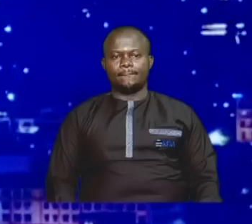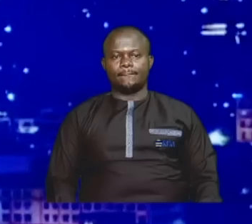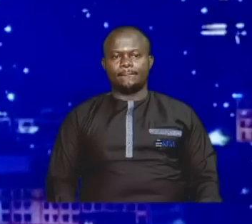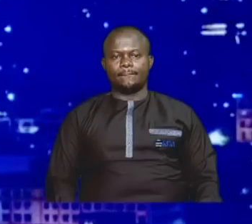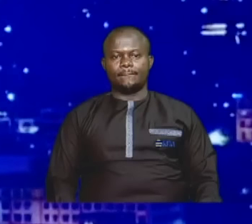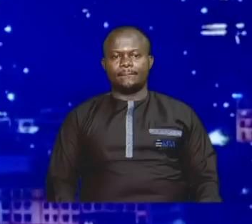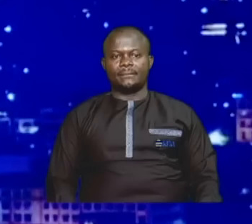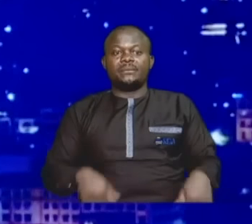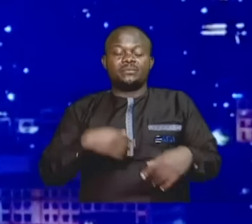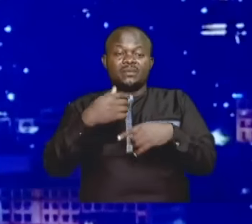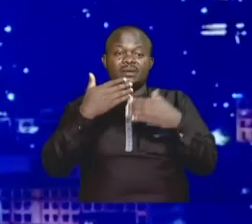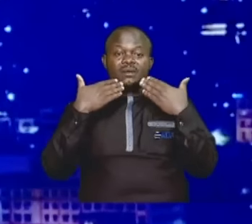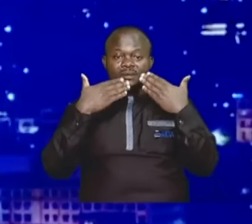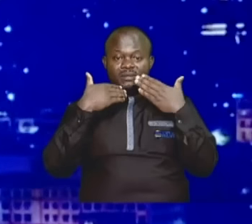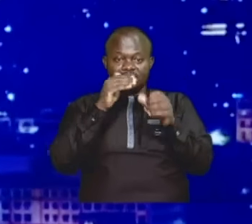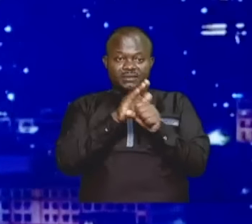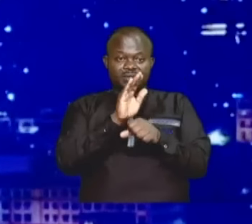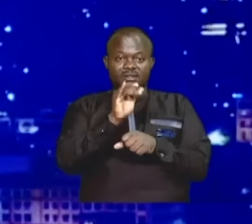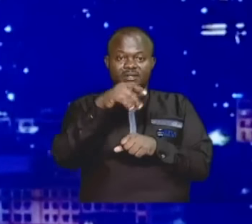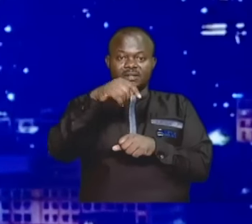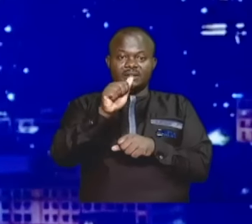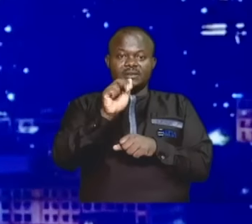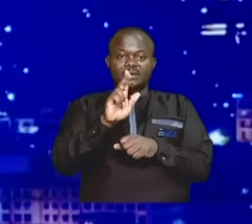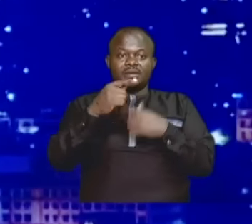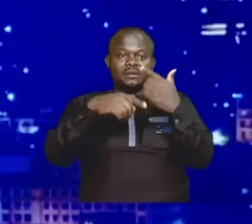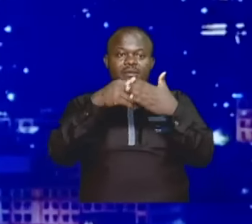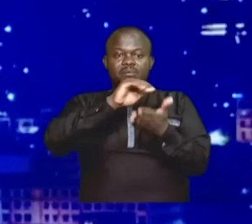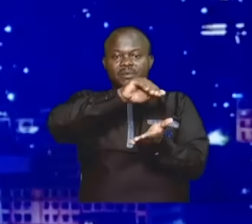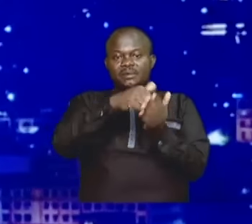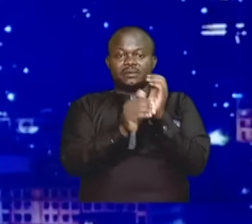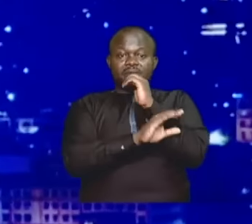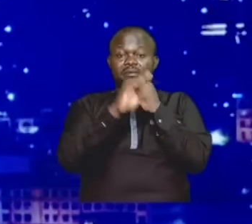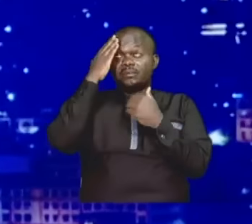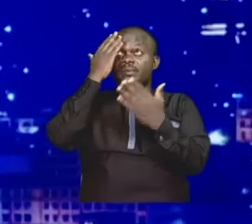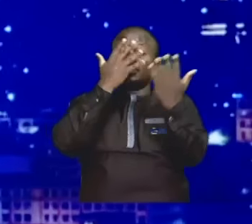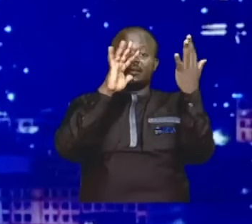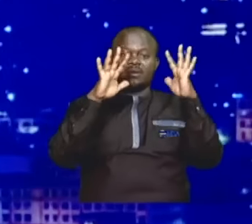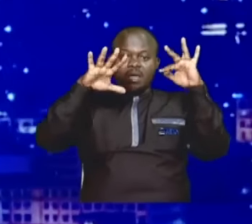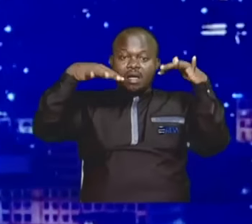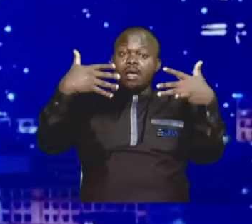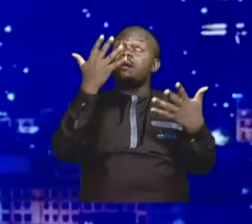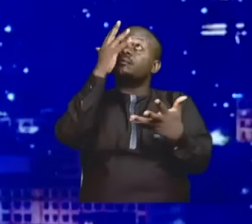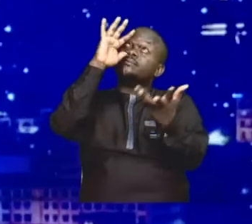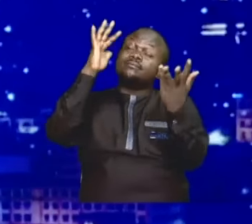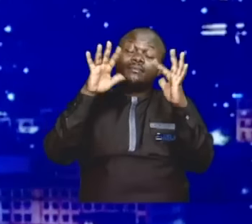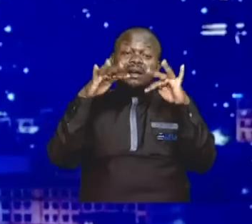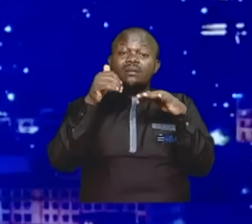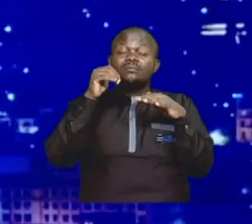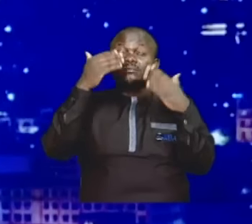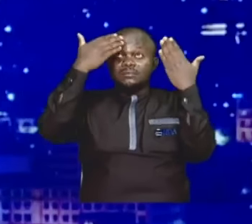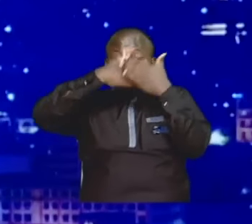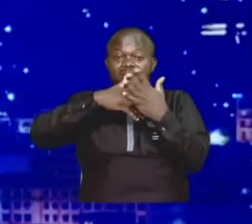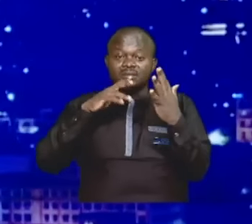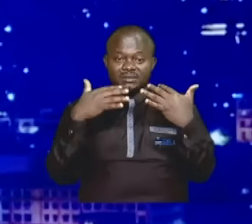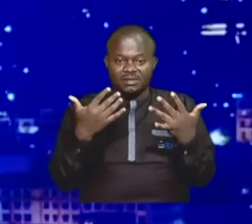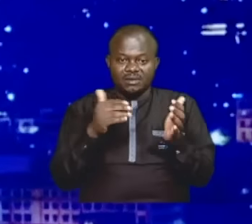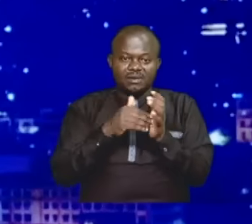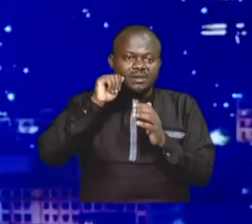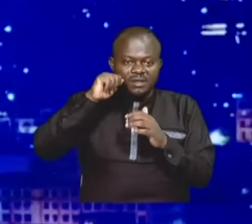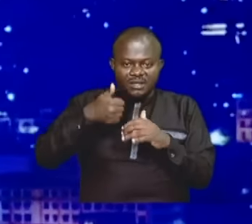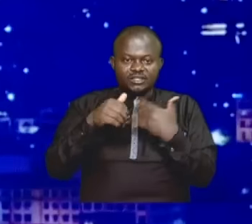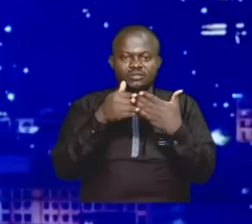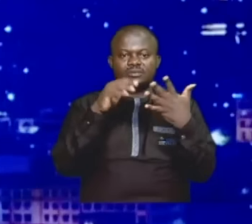Arakoze cyane Jean Paul Turatsinze. Dukomereze mu kigo cy'igihugu cy'ubumenyi bw'ikirere, batubwire uko ikirere cyacu kiza kurara cyifashe ndetse n'uko